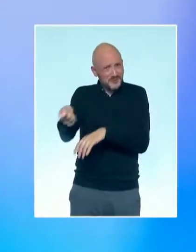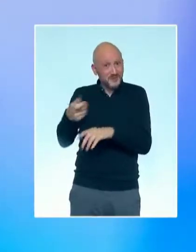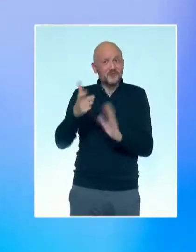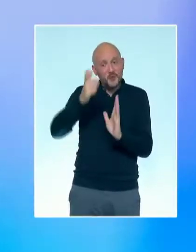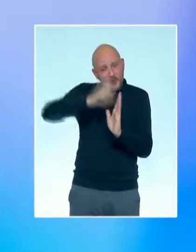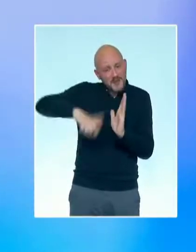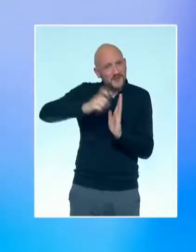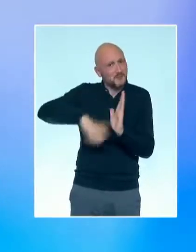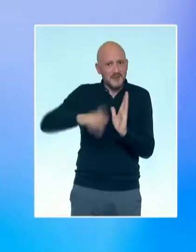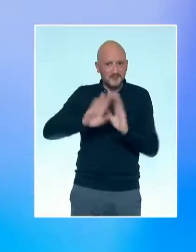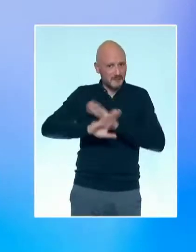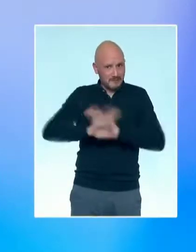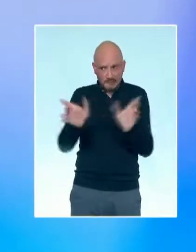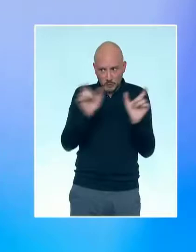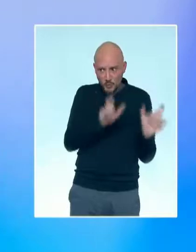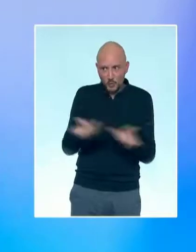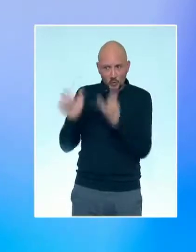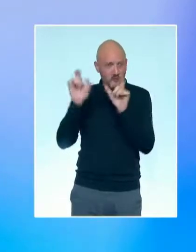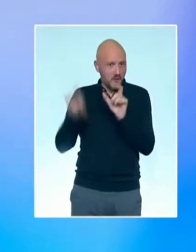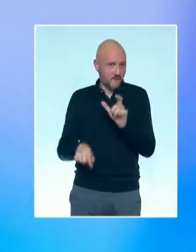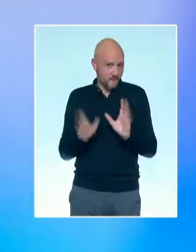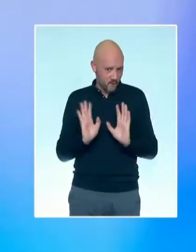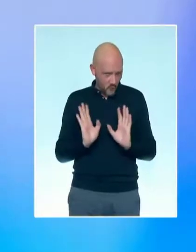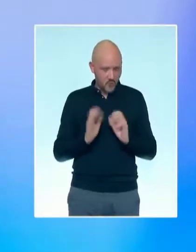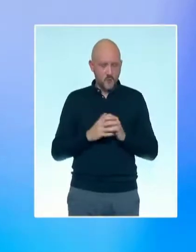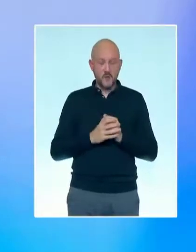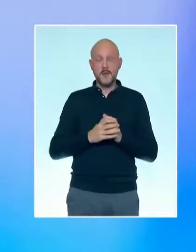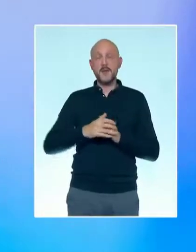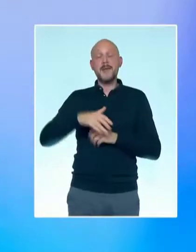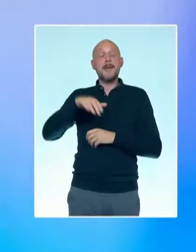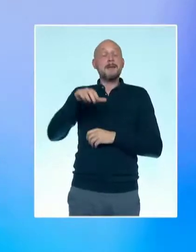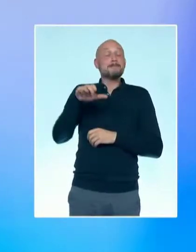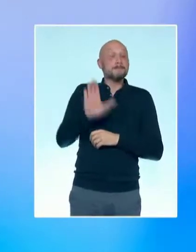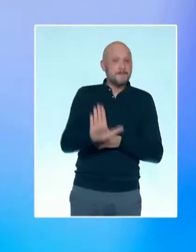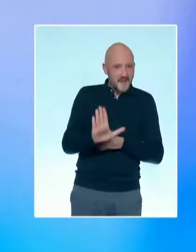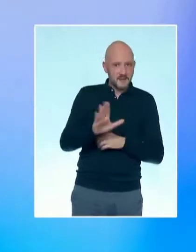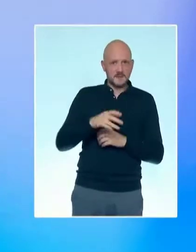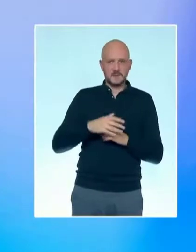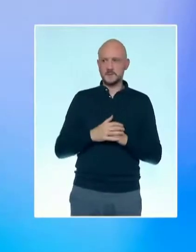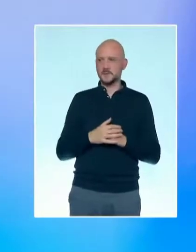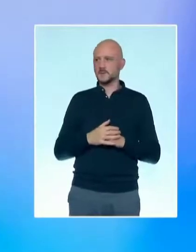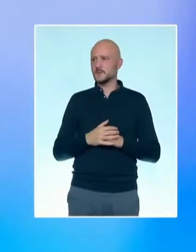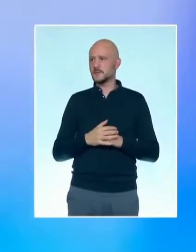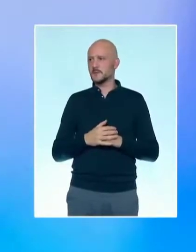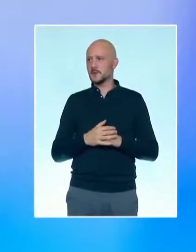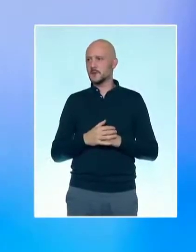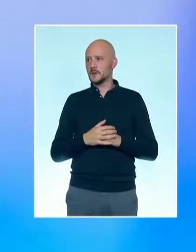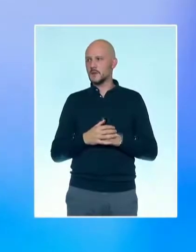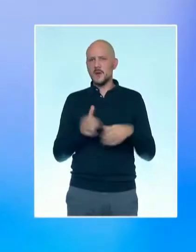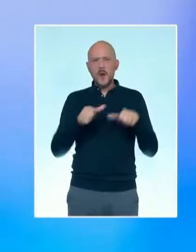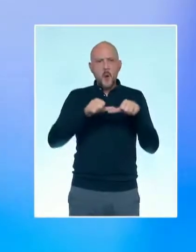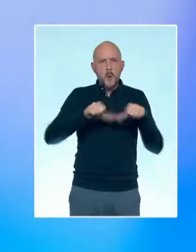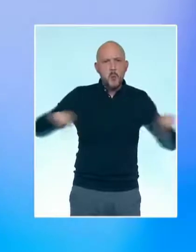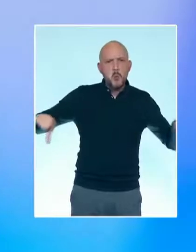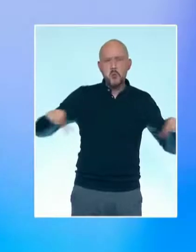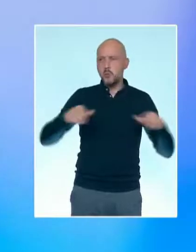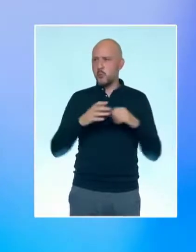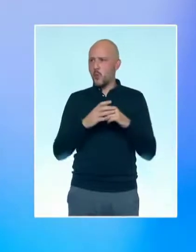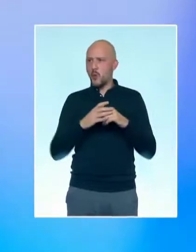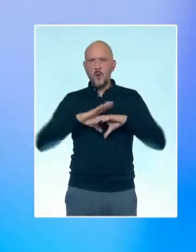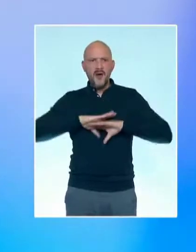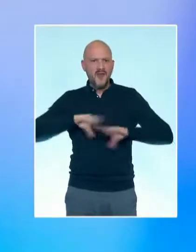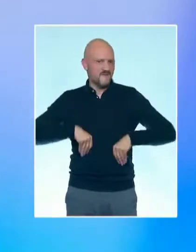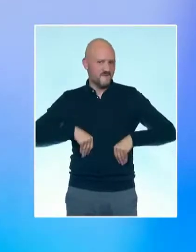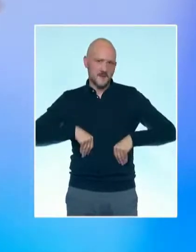Sports. L'établissement reçoit du public. Non, mais son masque, il est tout le temps. Et il ne sert à rien, leur masque stérile, mon cul. Mais c'est un ancien ministre des Sports, le